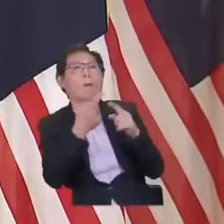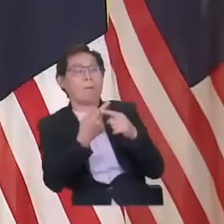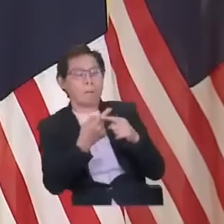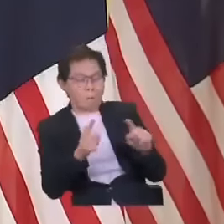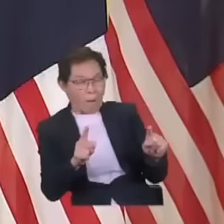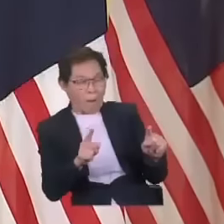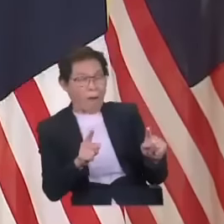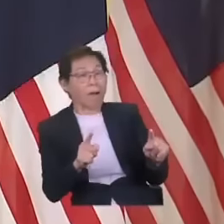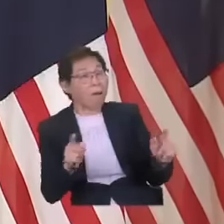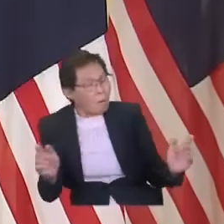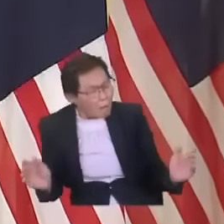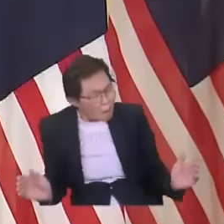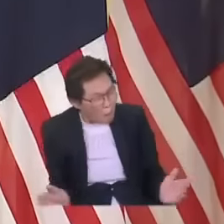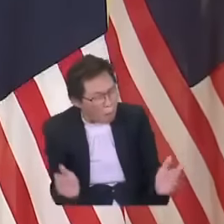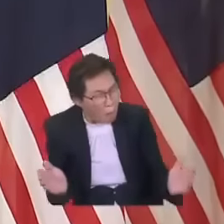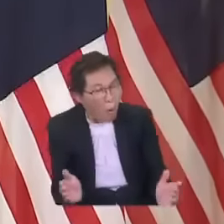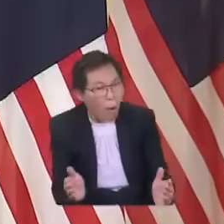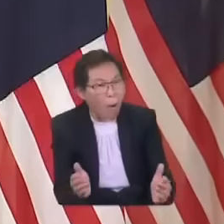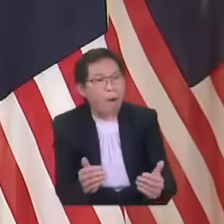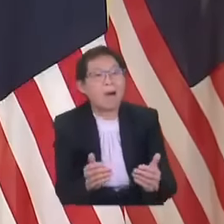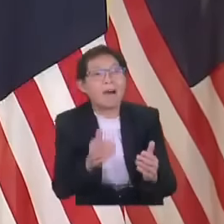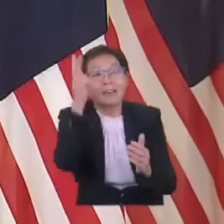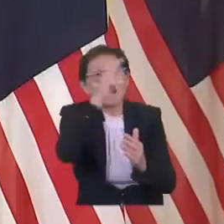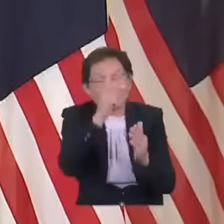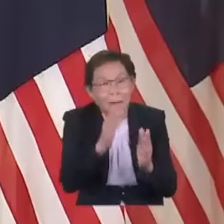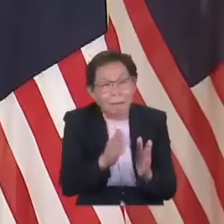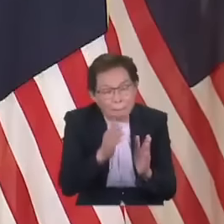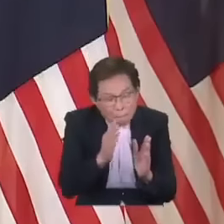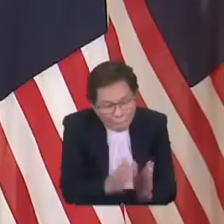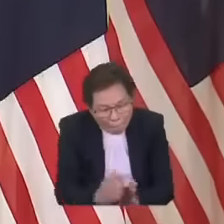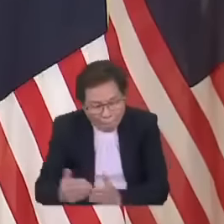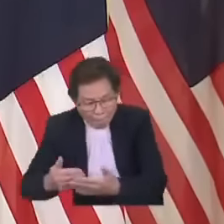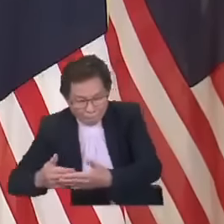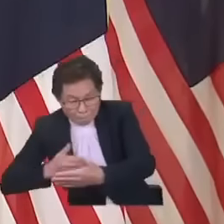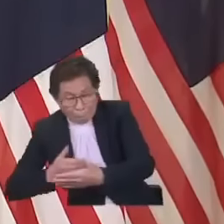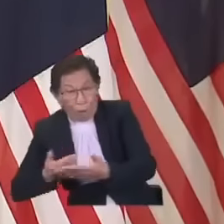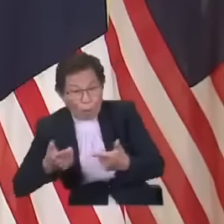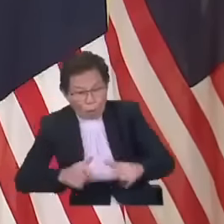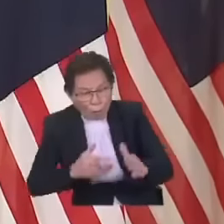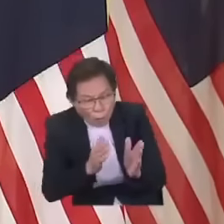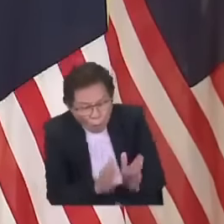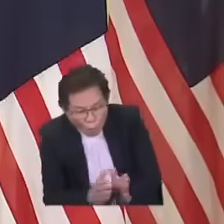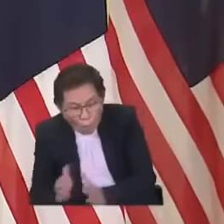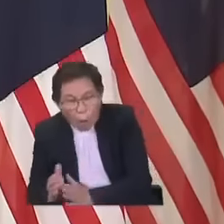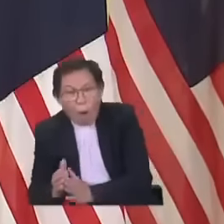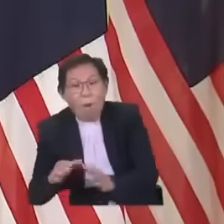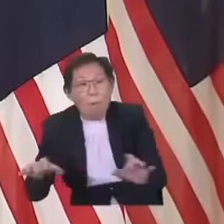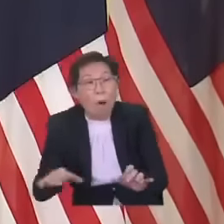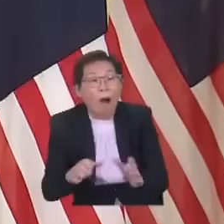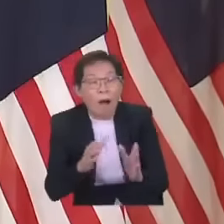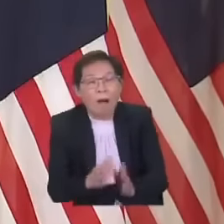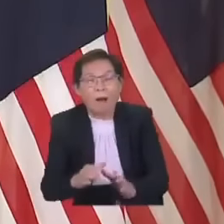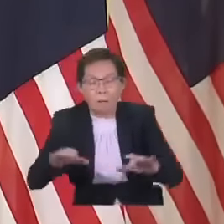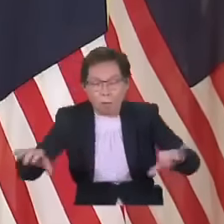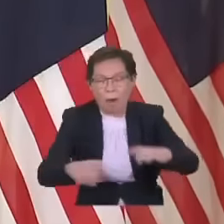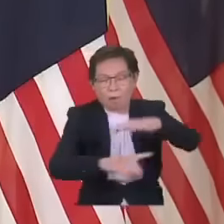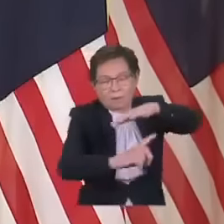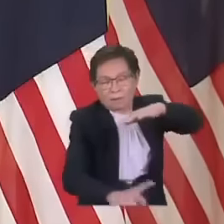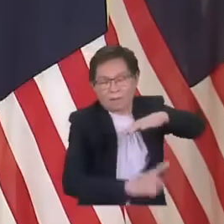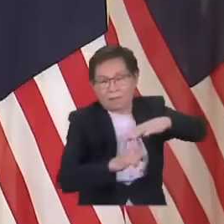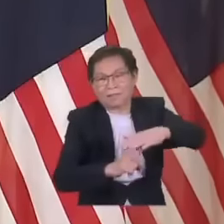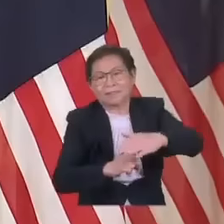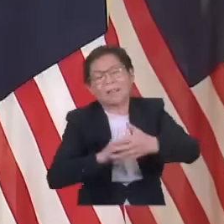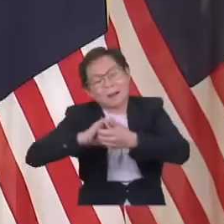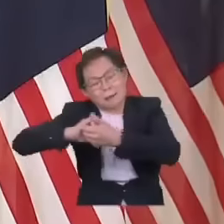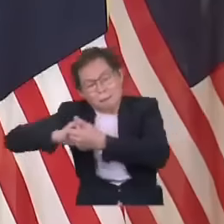ia didorong langkah proaktif kerajaan yang melaksanakan dasar-dasar mesra